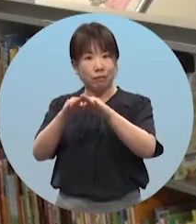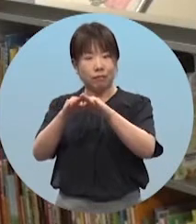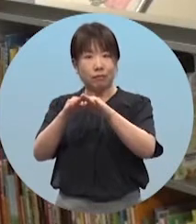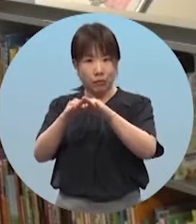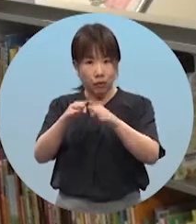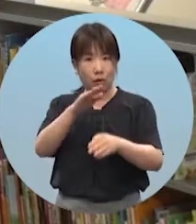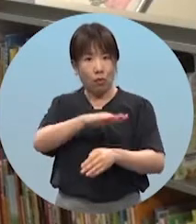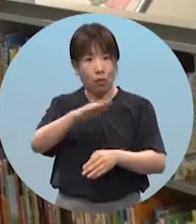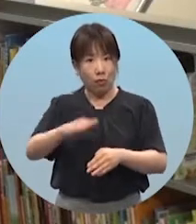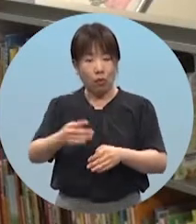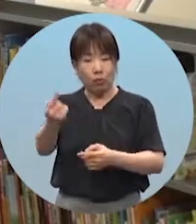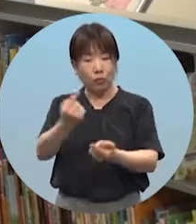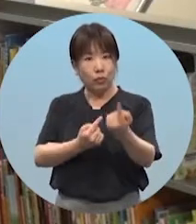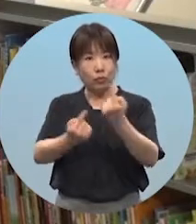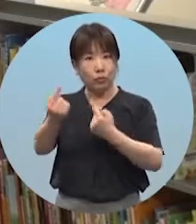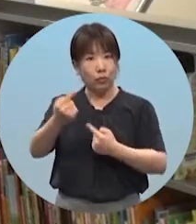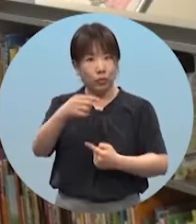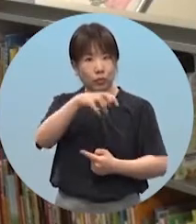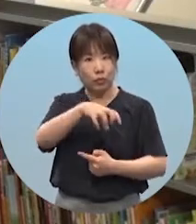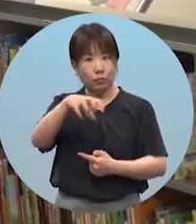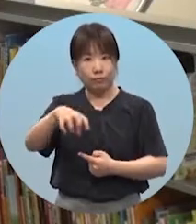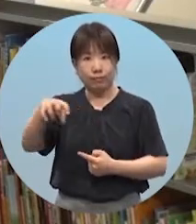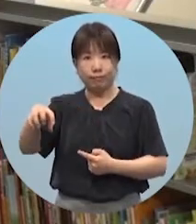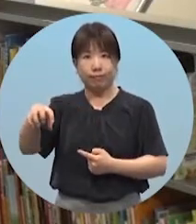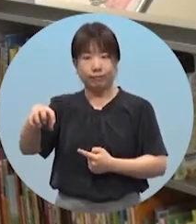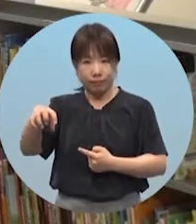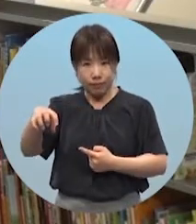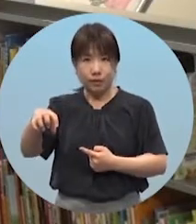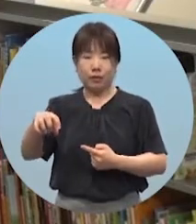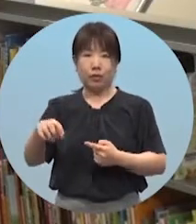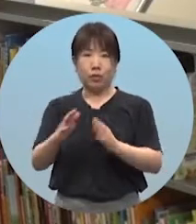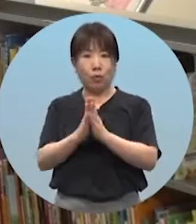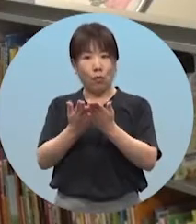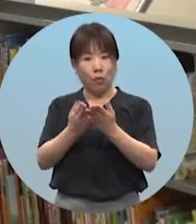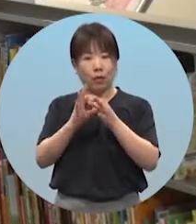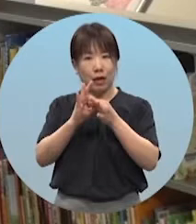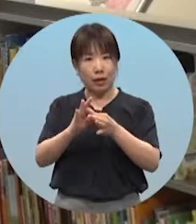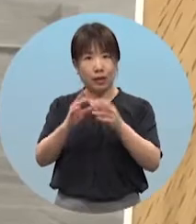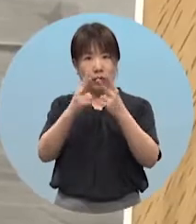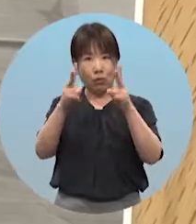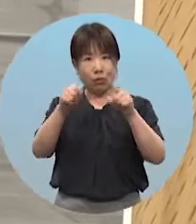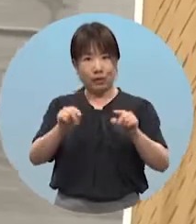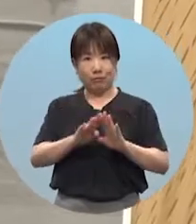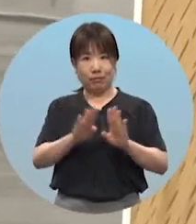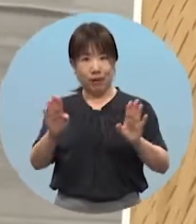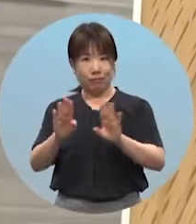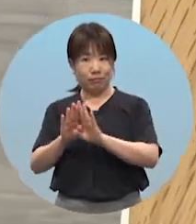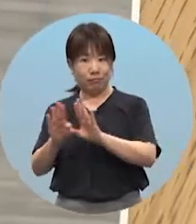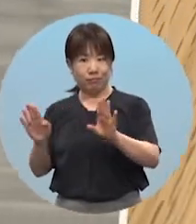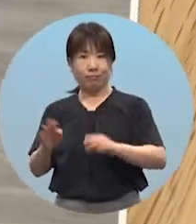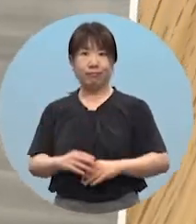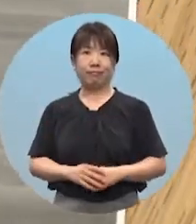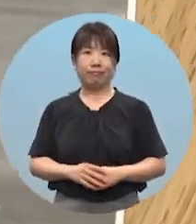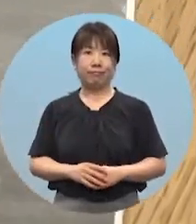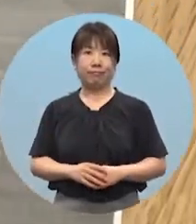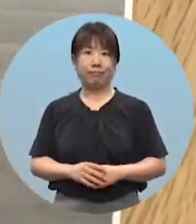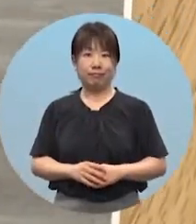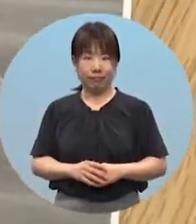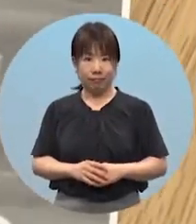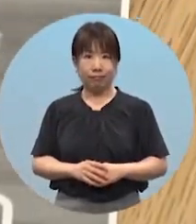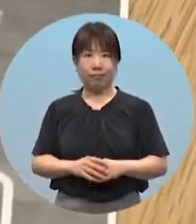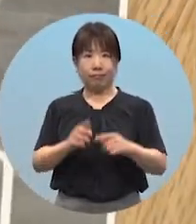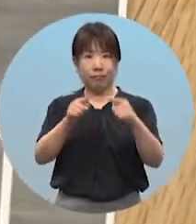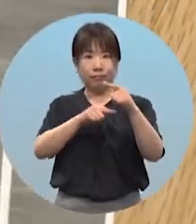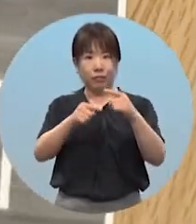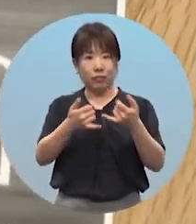で一斉にいろんな催し物が行われております。市内の公民館とか、あと